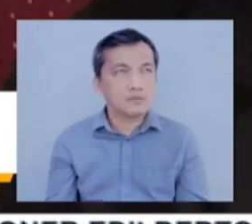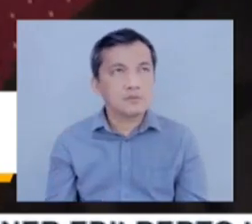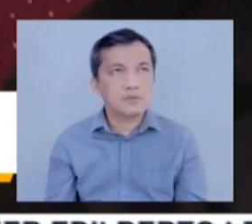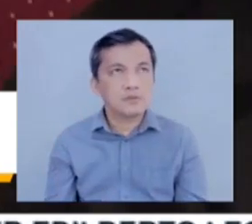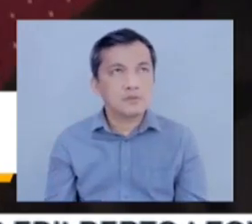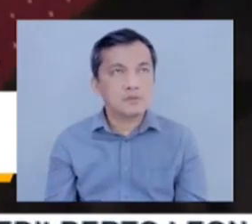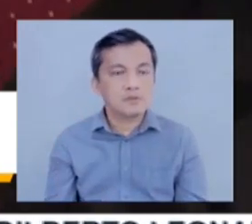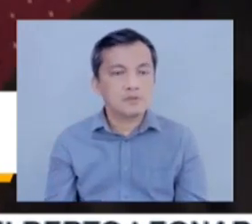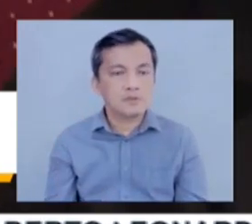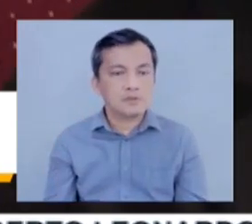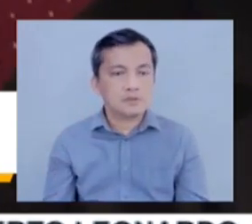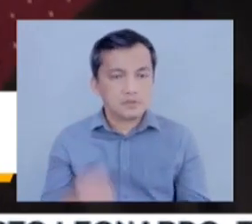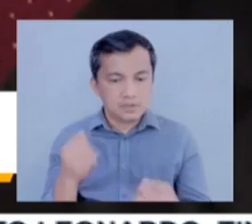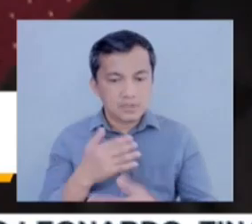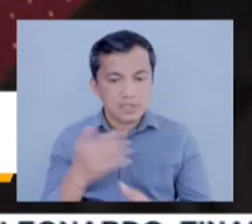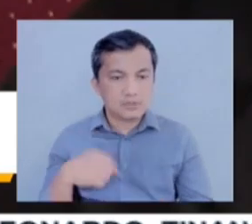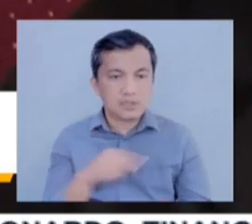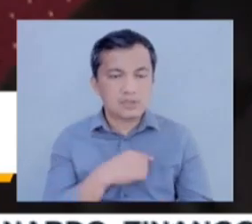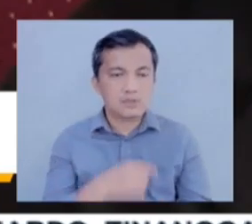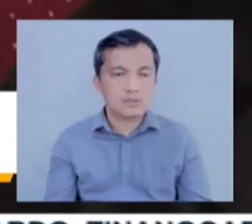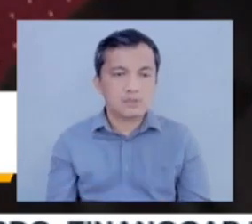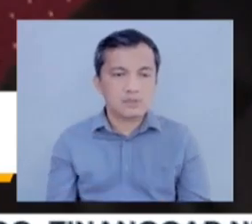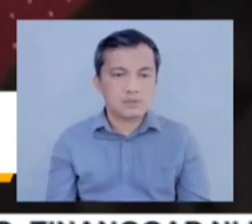natatakot na kami because